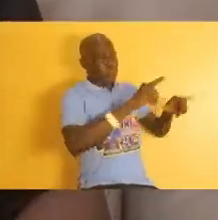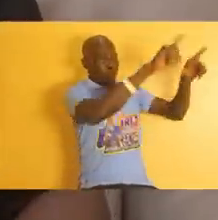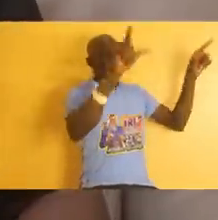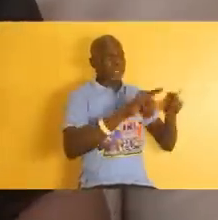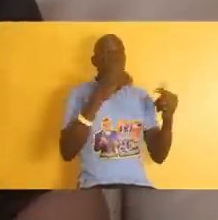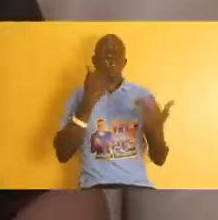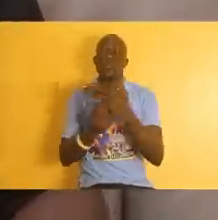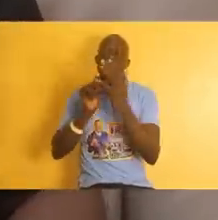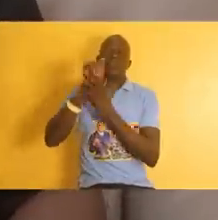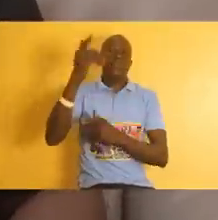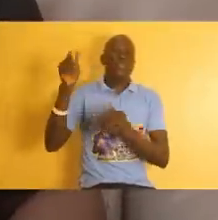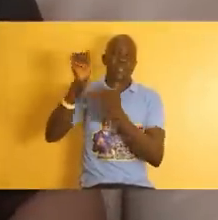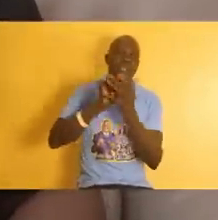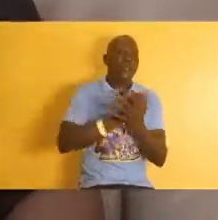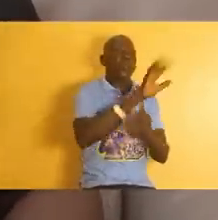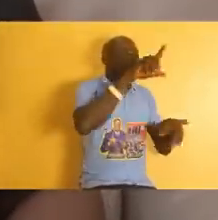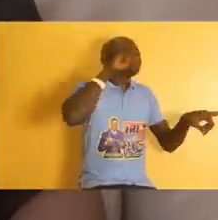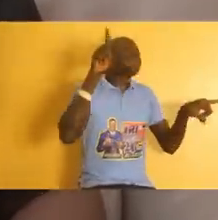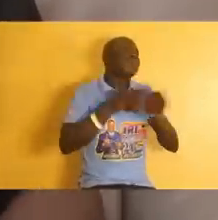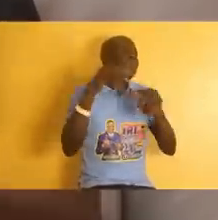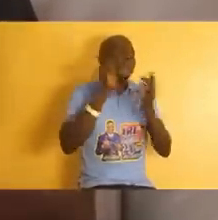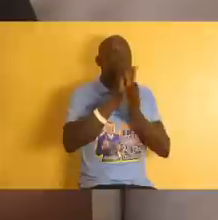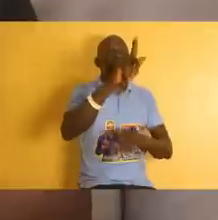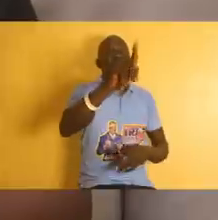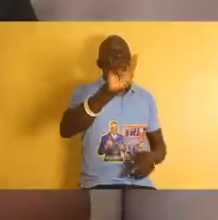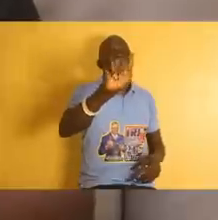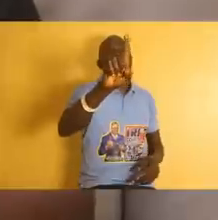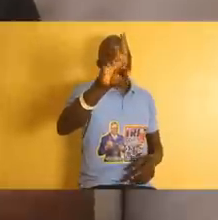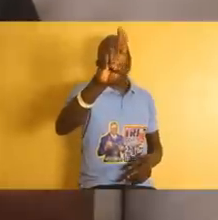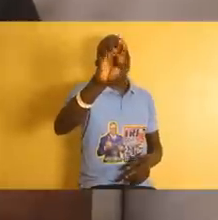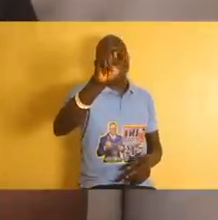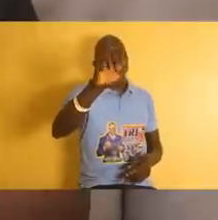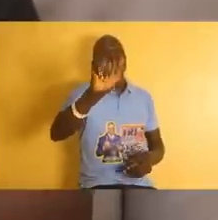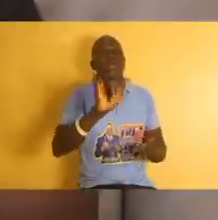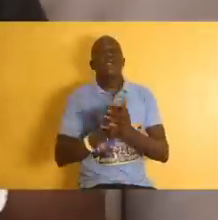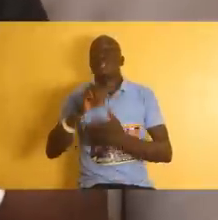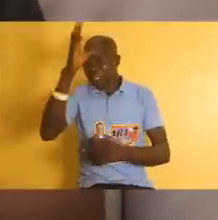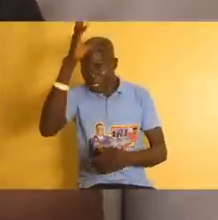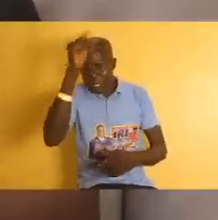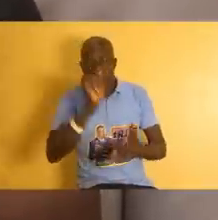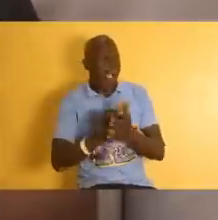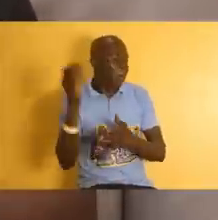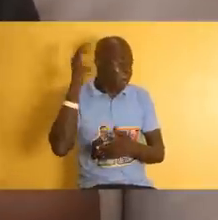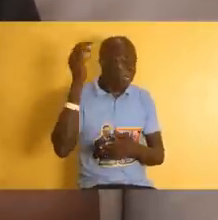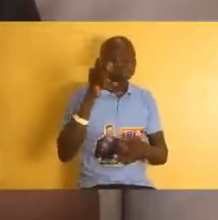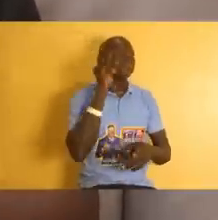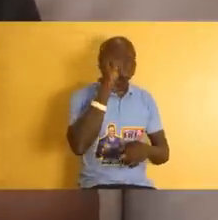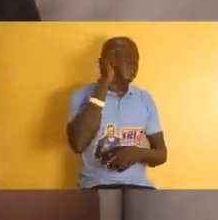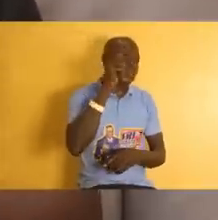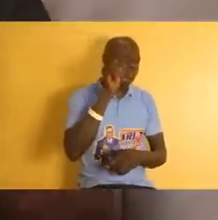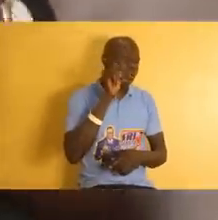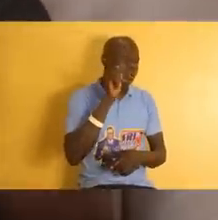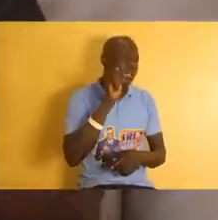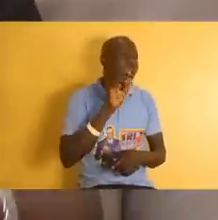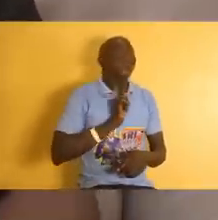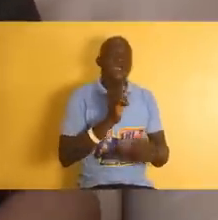Oh my God. Oh my God. Oh my God. Oh my God. Oh my God. Oh my God. Oh my God. Oh my God. Oh my God. Oh my God. Oh my God. Oh my God. Oh my God. Oh my God. Oh my God. Oh my God. Oh my God. Oh my God. Oh my God. Oh my God. Oh my